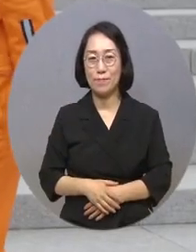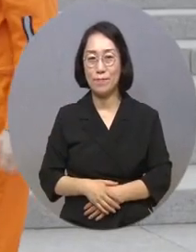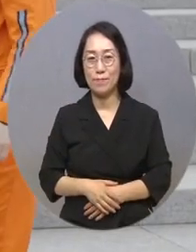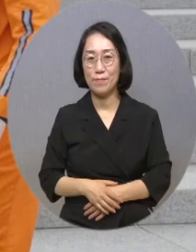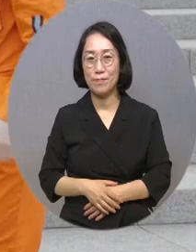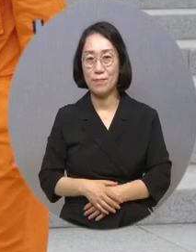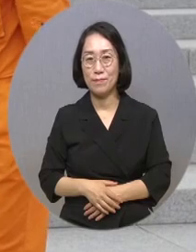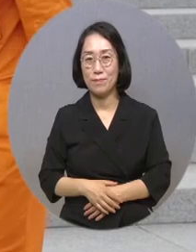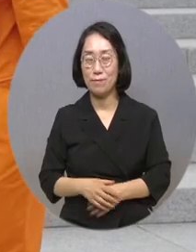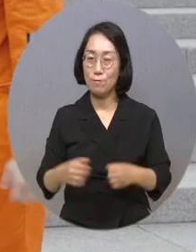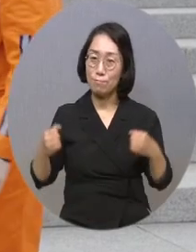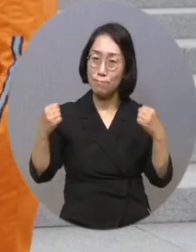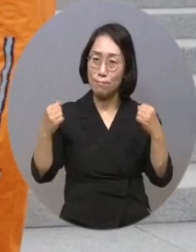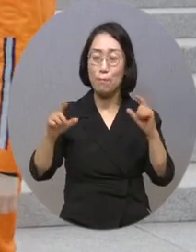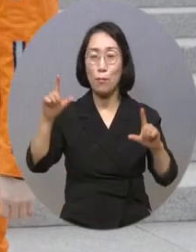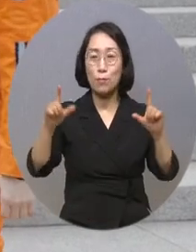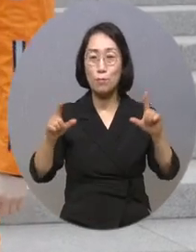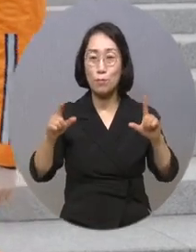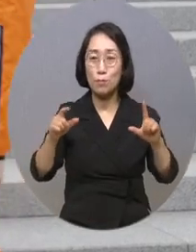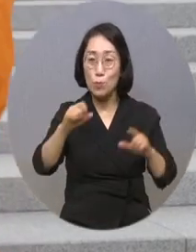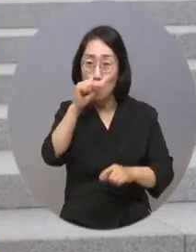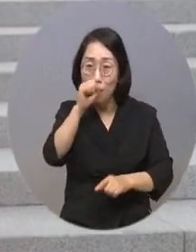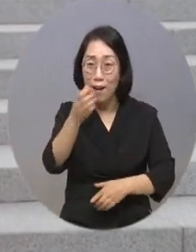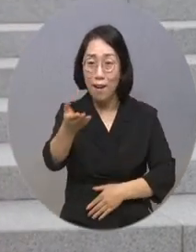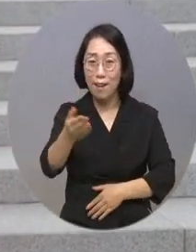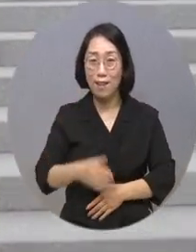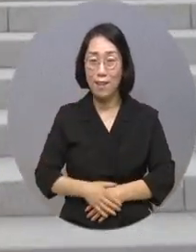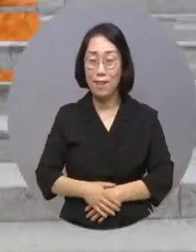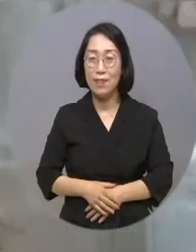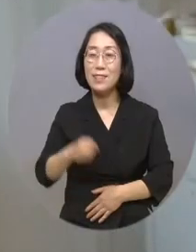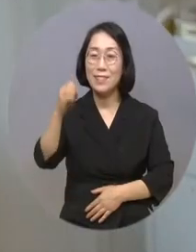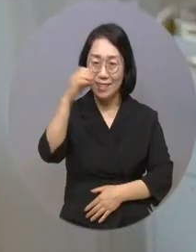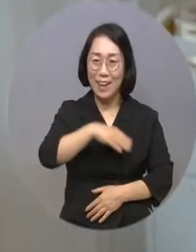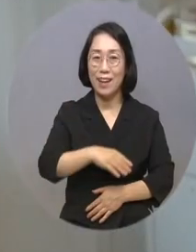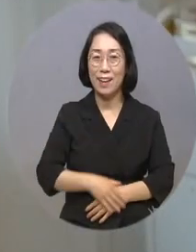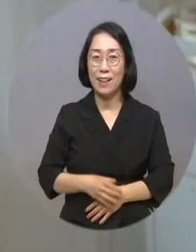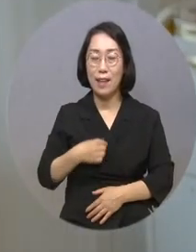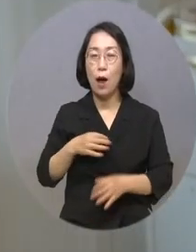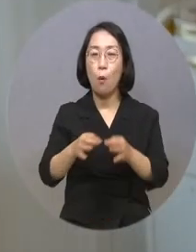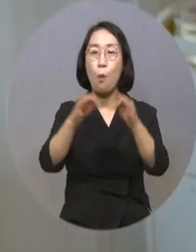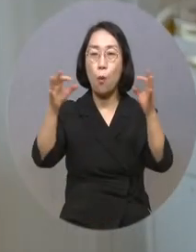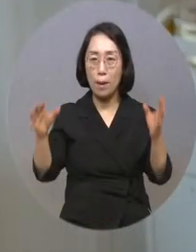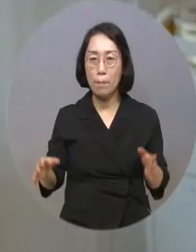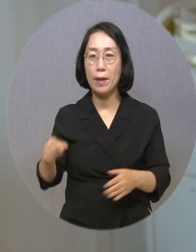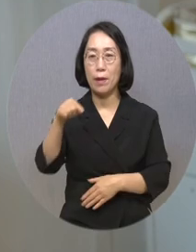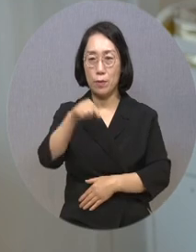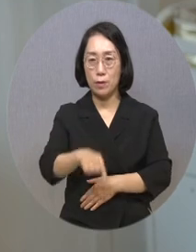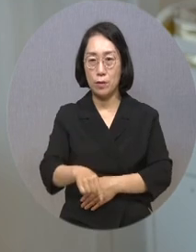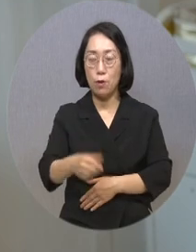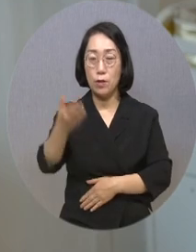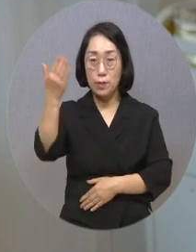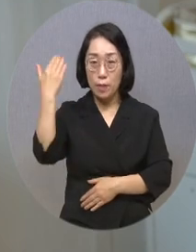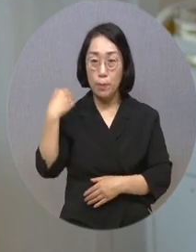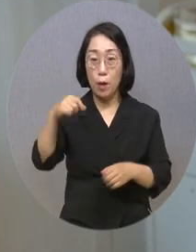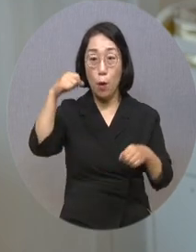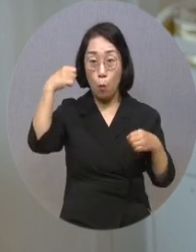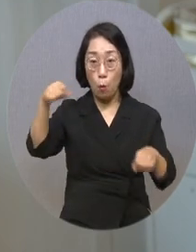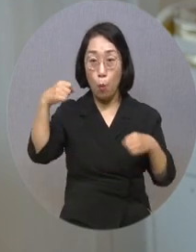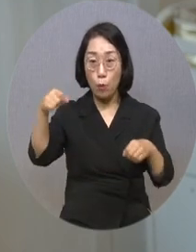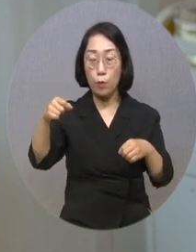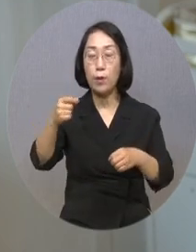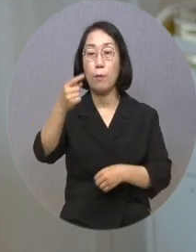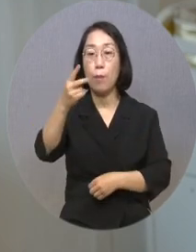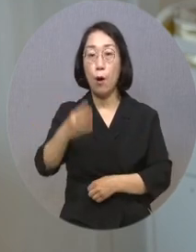이건 왜 자꾸, 이거 아주 좋은데? 이거 왜 자꾸 하는 거예요? 그냥 네 그거야 시그니처 행동이야. 오랜만에 왔어요. 저번에 공연하러도 자주